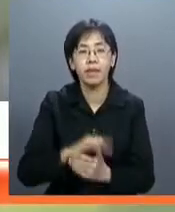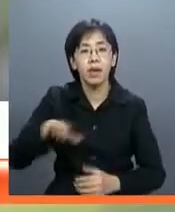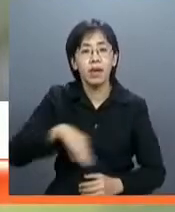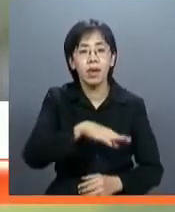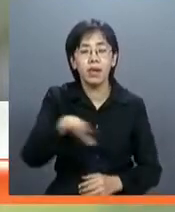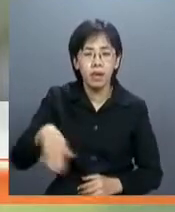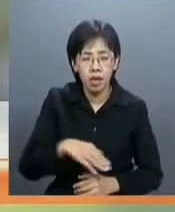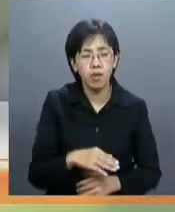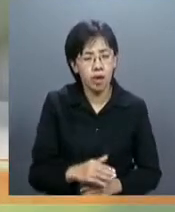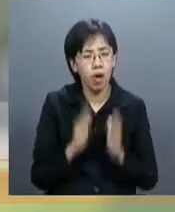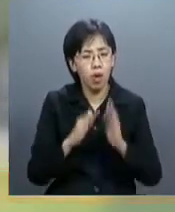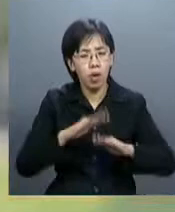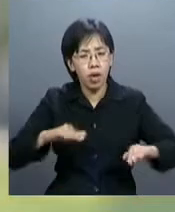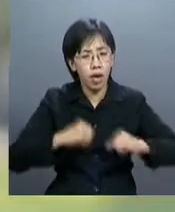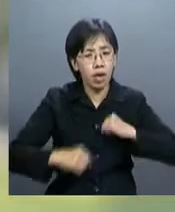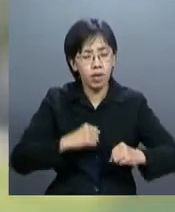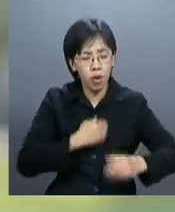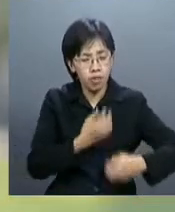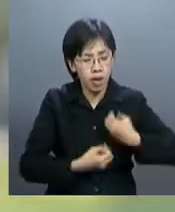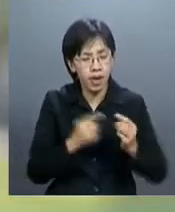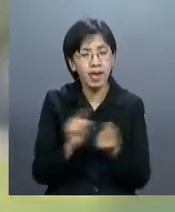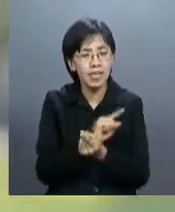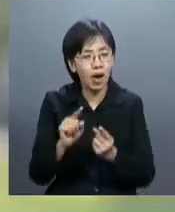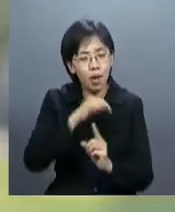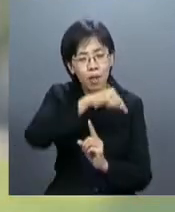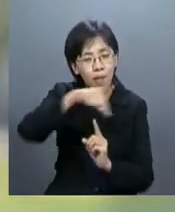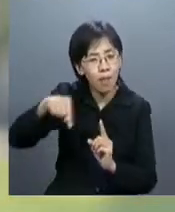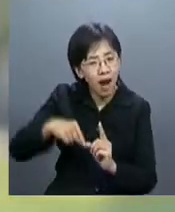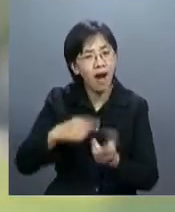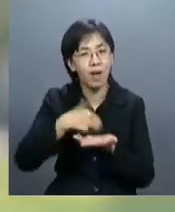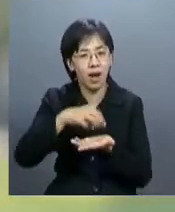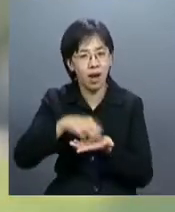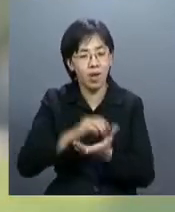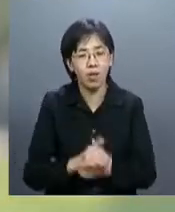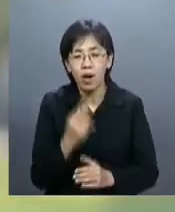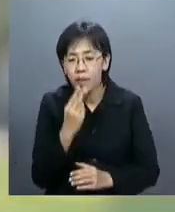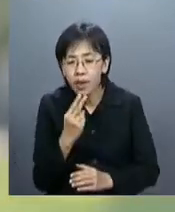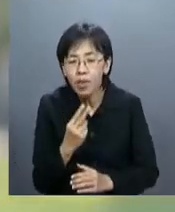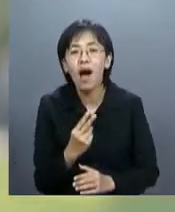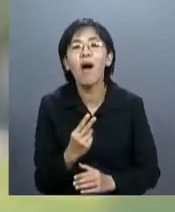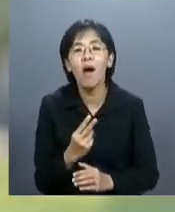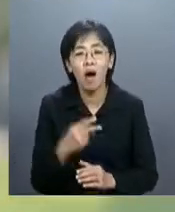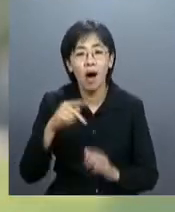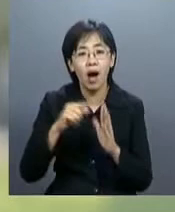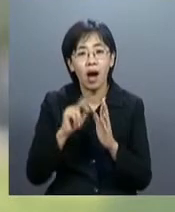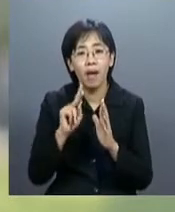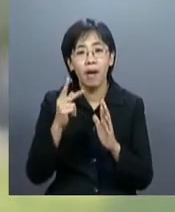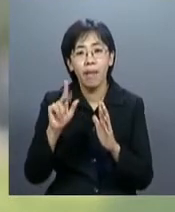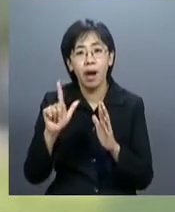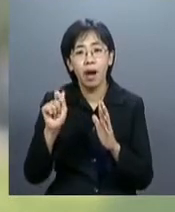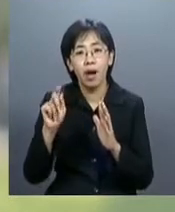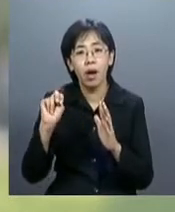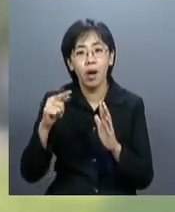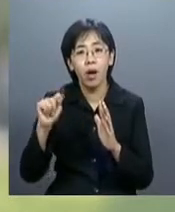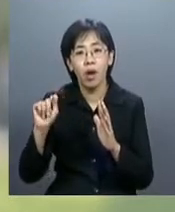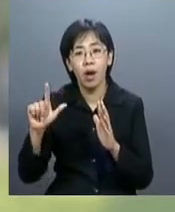จะได้เห็นมุมมองของคนรุ่นใหม่เกี่ยวกับสังคมรอบตัวค่ะจากการลงพื้นที่สำรวจปากคลองตลาดของทีม Gen Z Reporter นะคะ